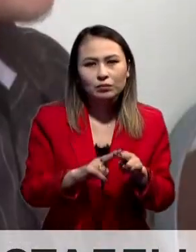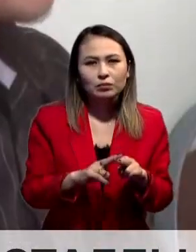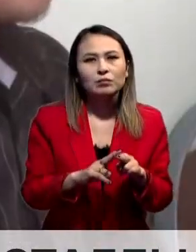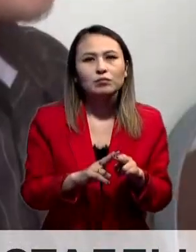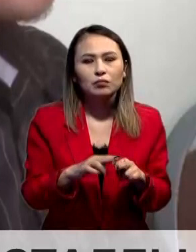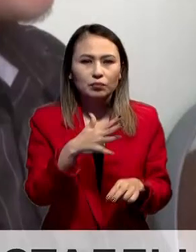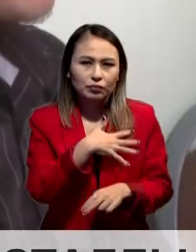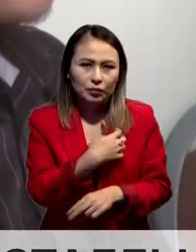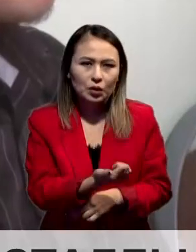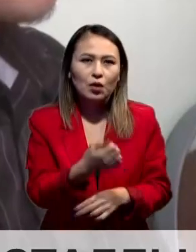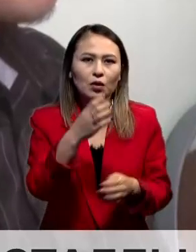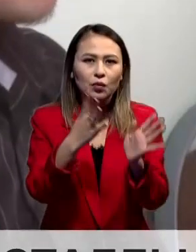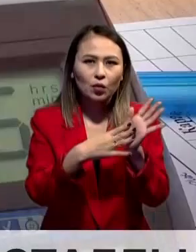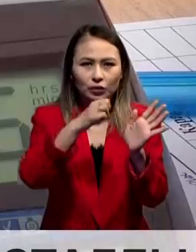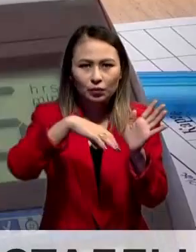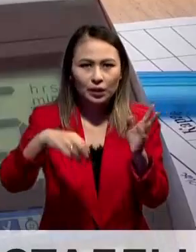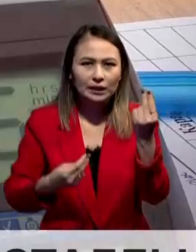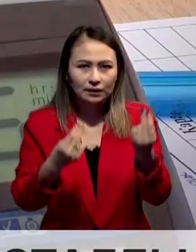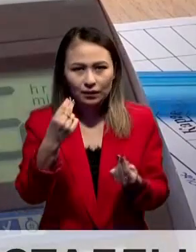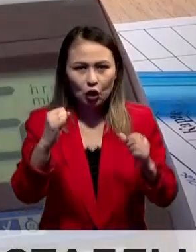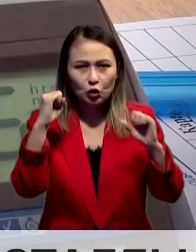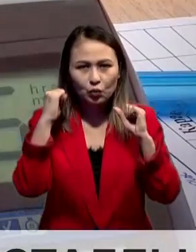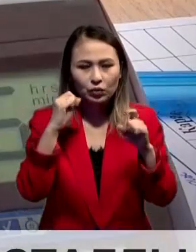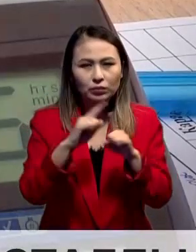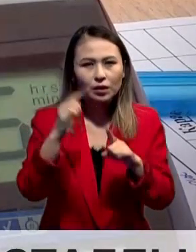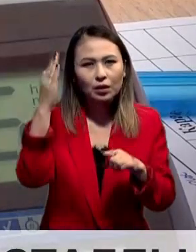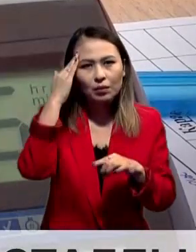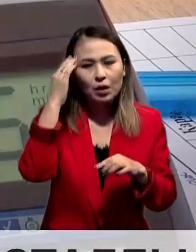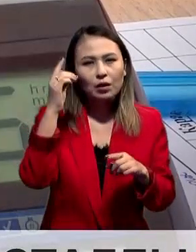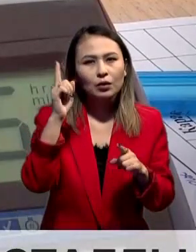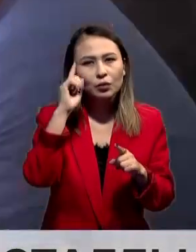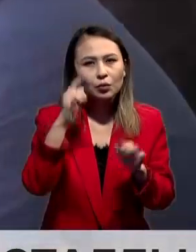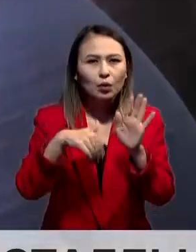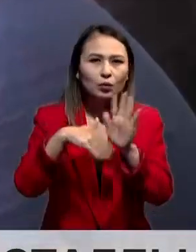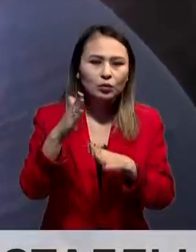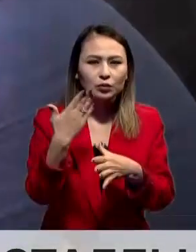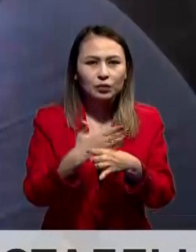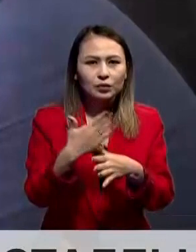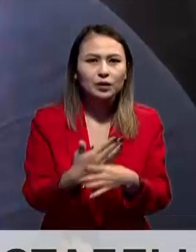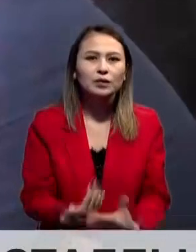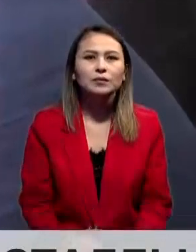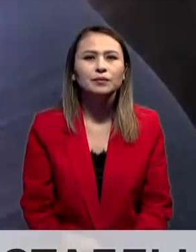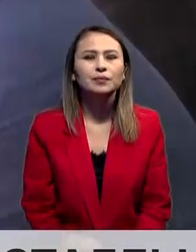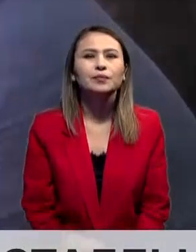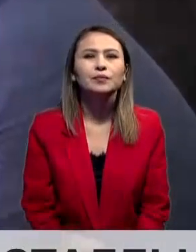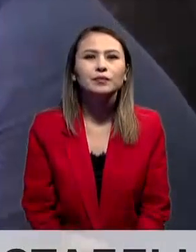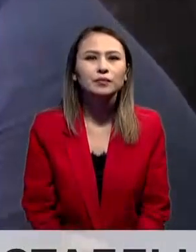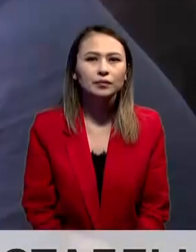өте зор. Жарысқа қатысушылар тоғызқұмалақ спорты адамның ой өрісін кеңейтуге ерекше ықпал етеді.